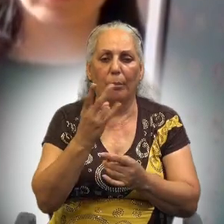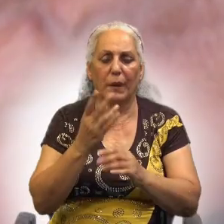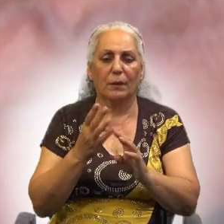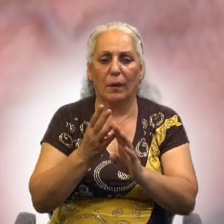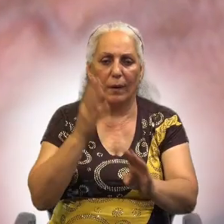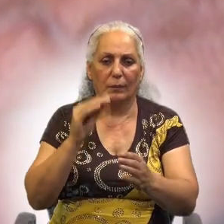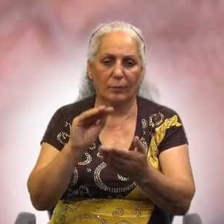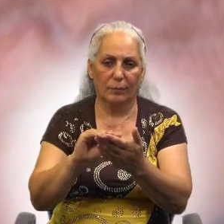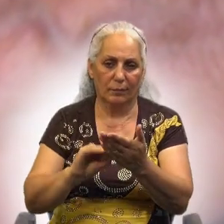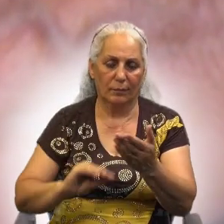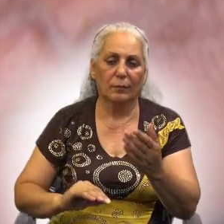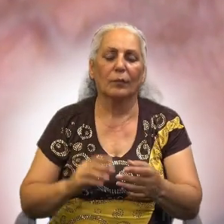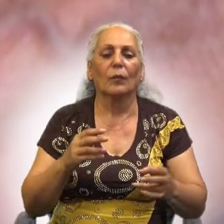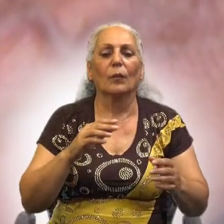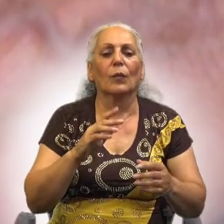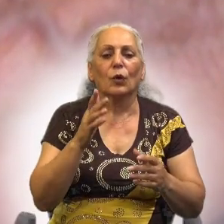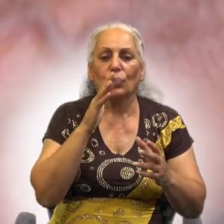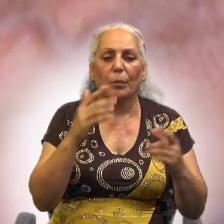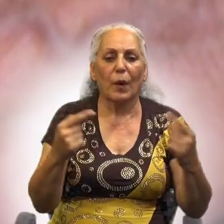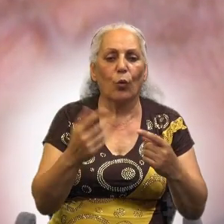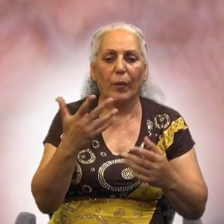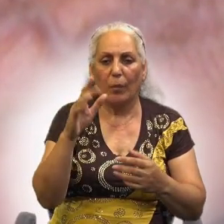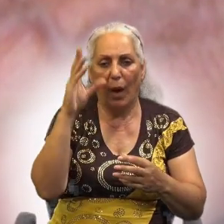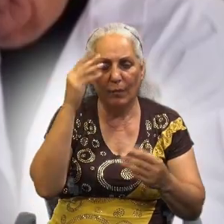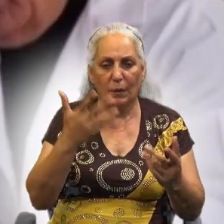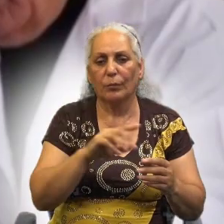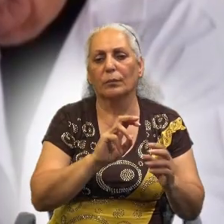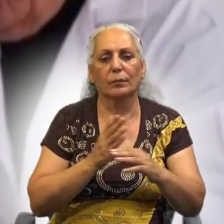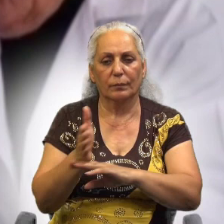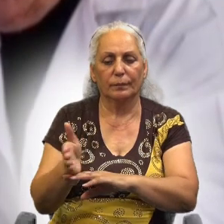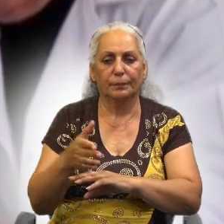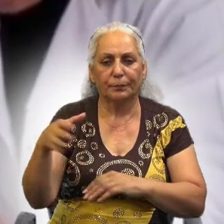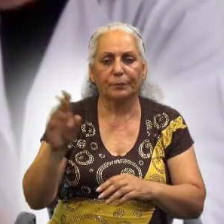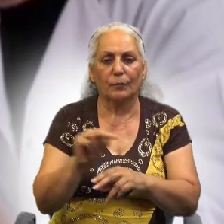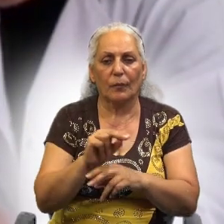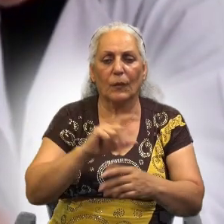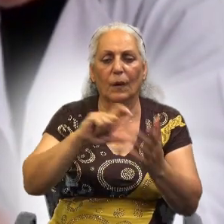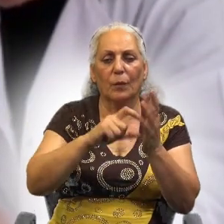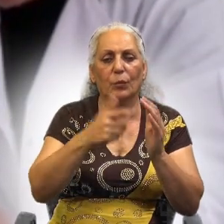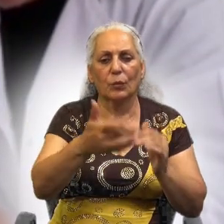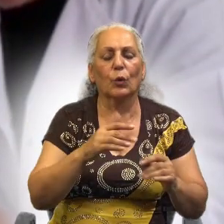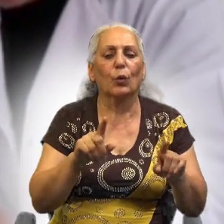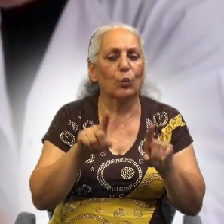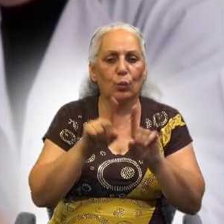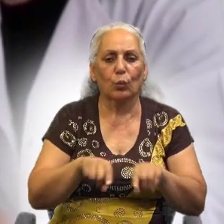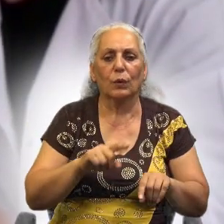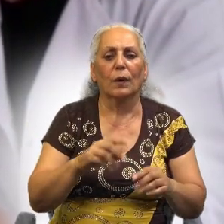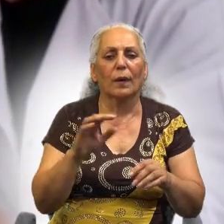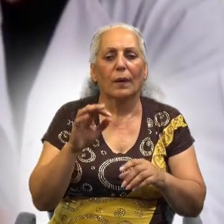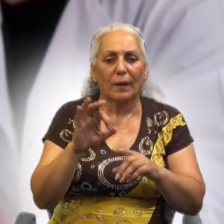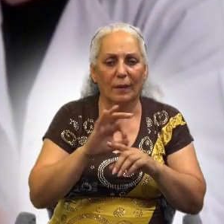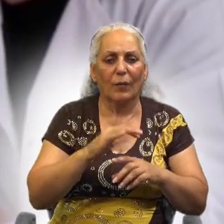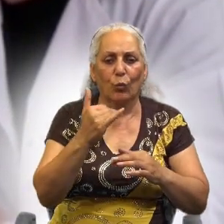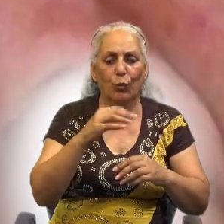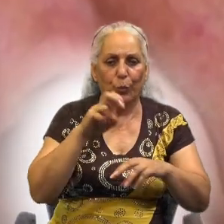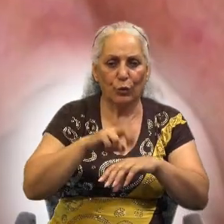նոր մեծ։ Նյարդաբան Ժորես Հարությունյանն ասում է, որ ինչպես նոր մեծի մնացած կաբինետները, այնպես էլ Բանի կաբինետը հագեցած է անհրաժեշտ